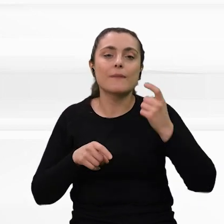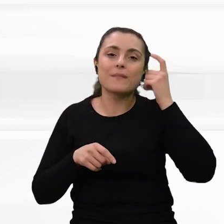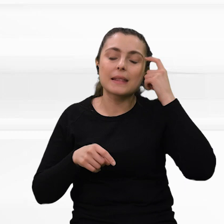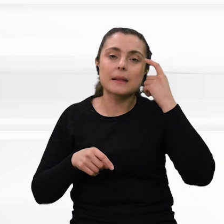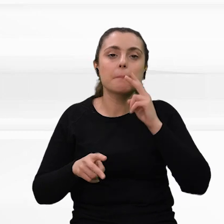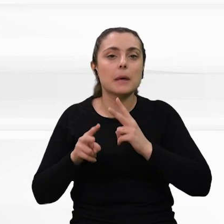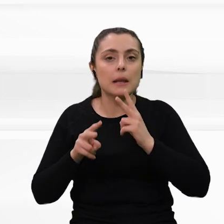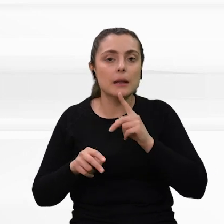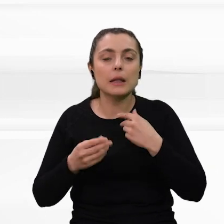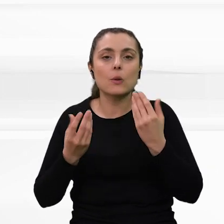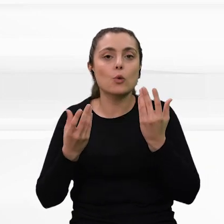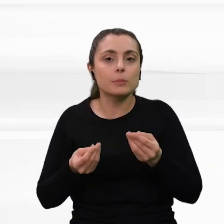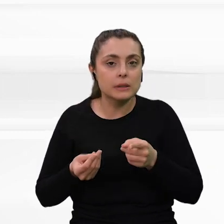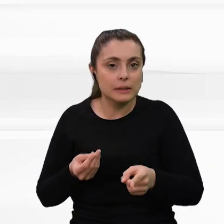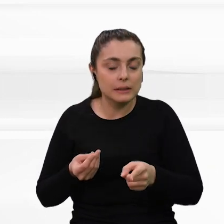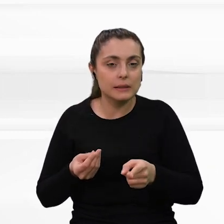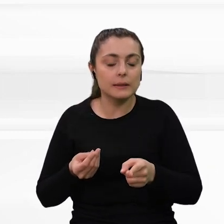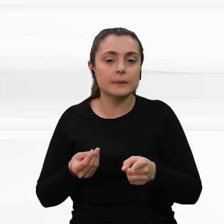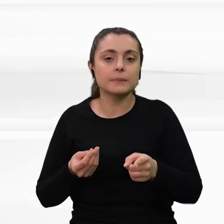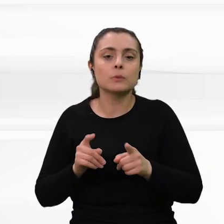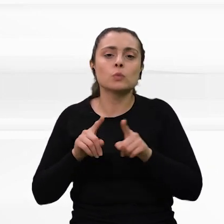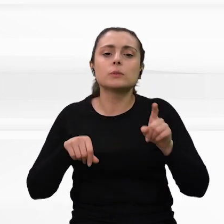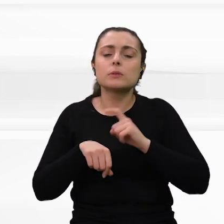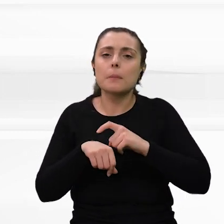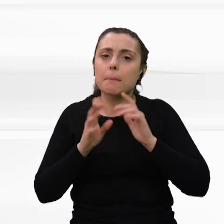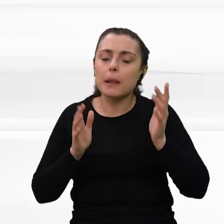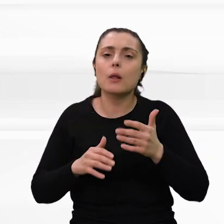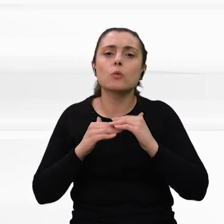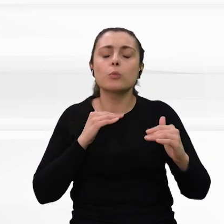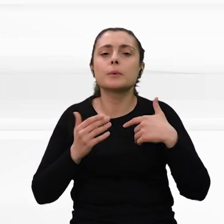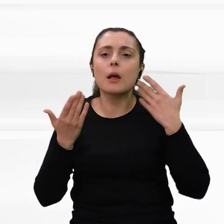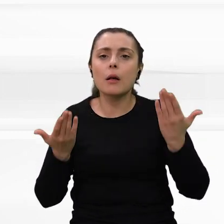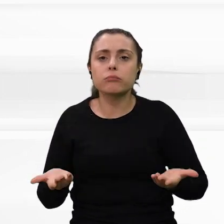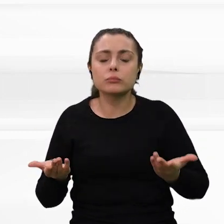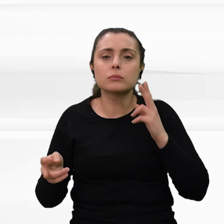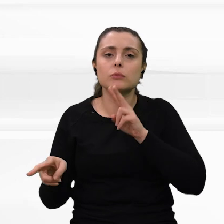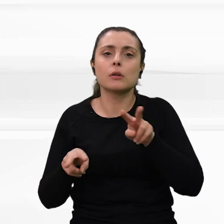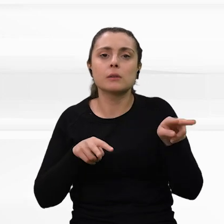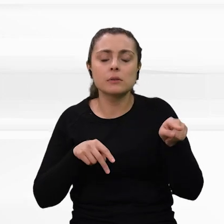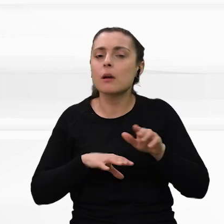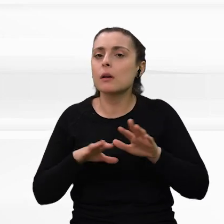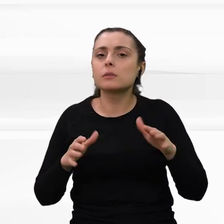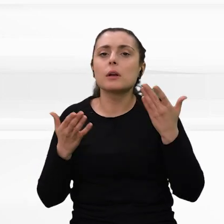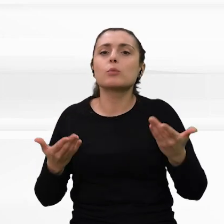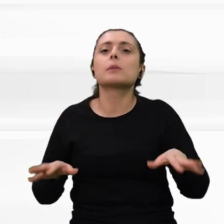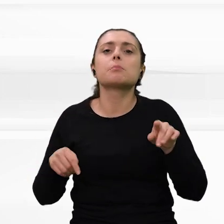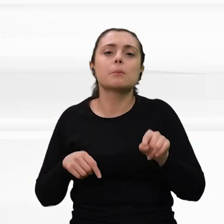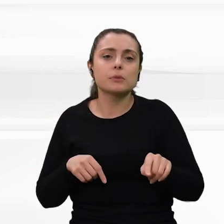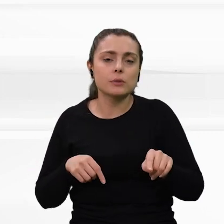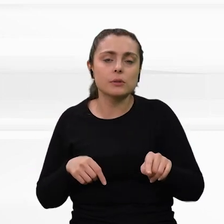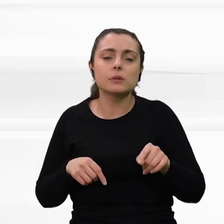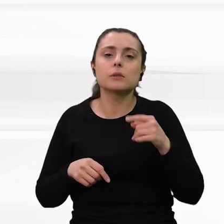yöntem veya fikirden belirgin şekilde iyi olması bu uzun vadede olsa toplumda kabul edileceğini gösterir Hayır kabul